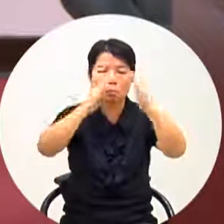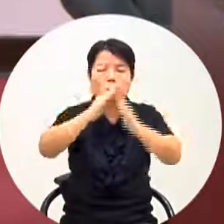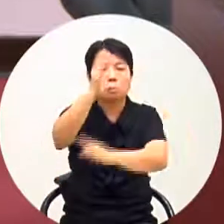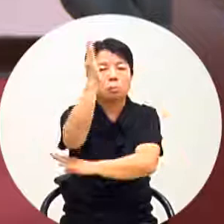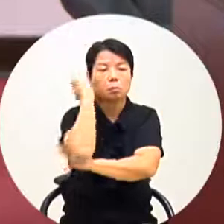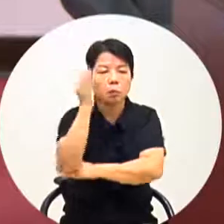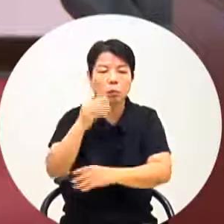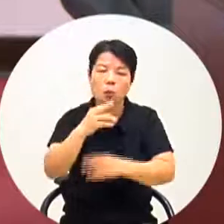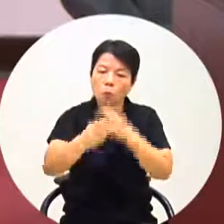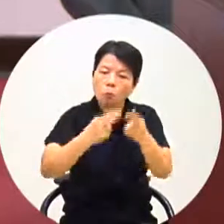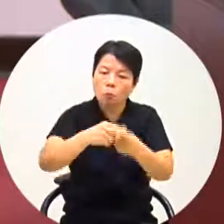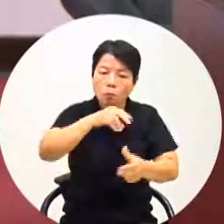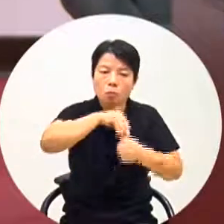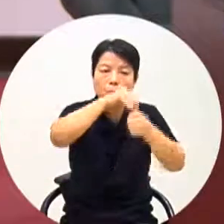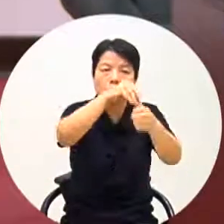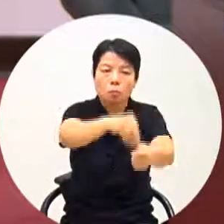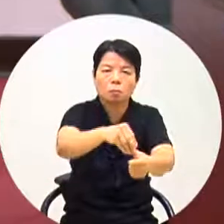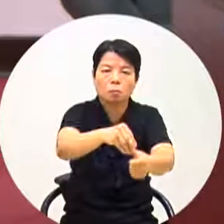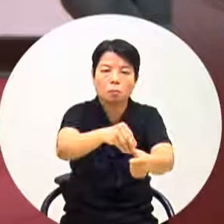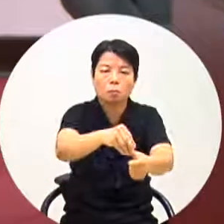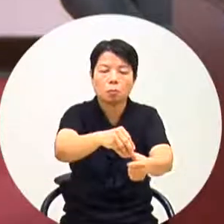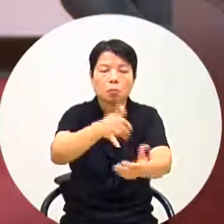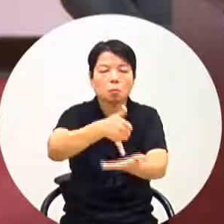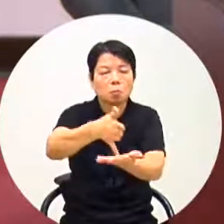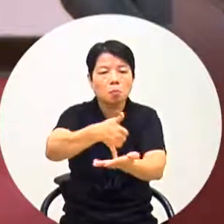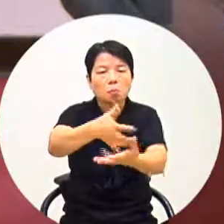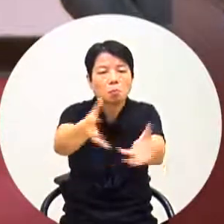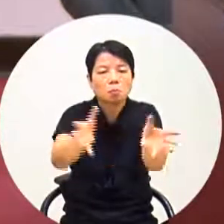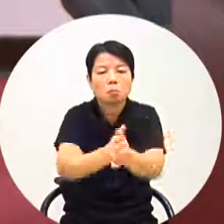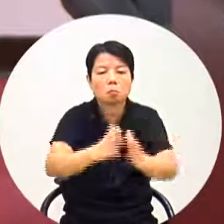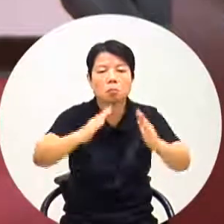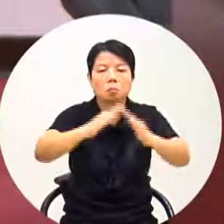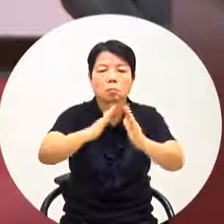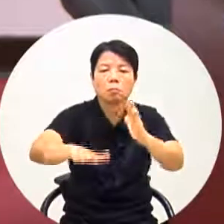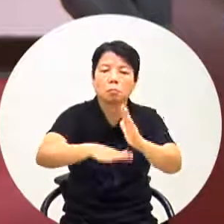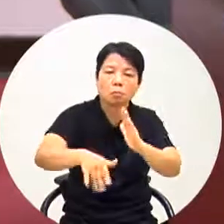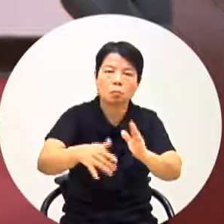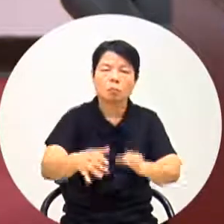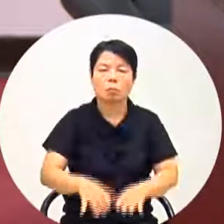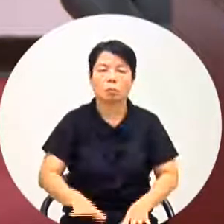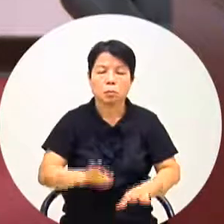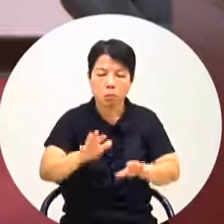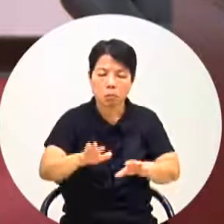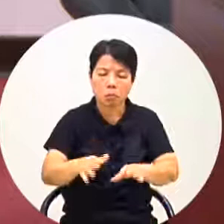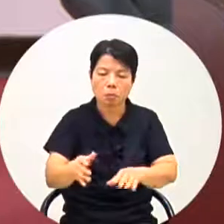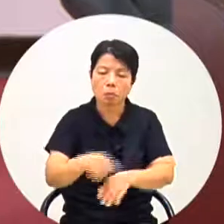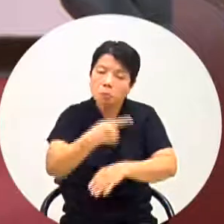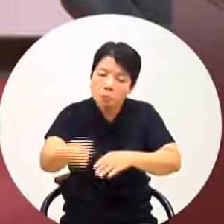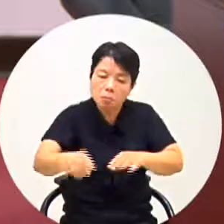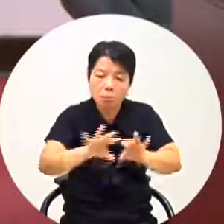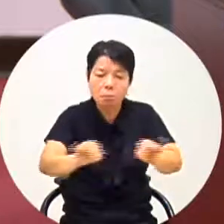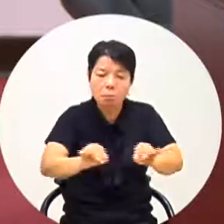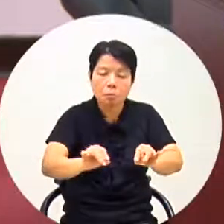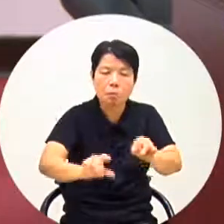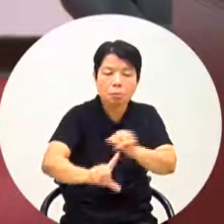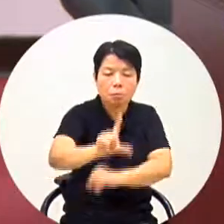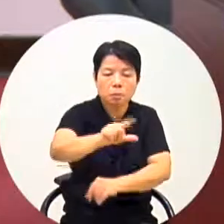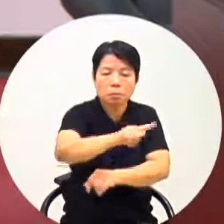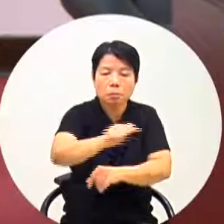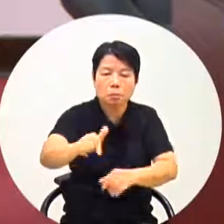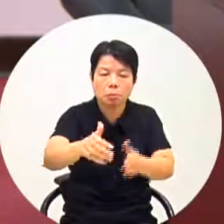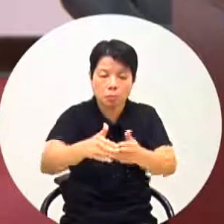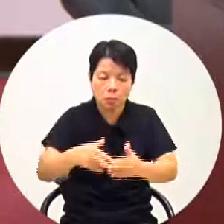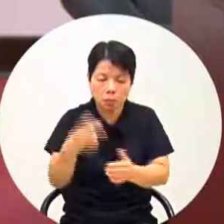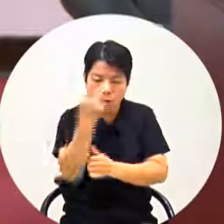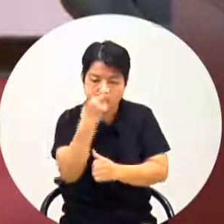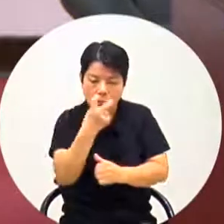一些弱势的家族哈？那地上物我们现在正在查估嘛哈？那查估哦，有一二